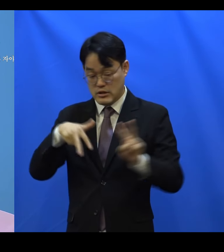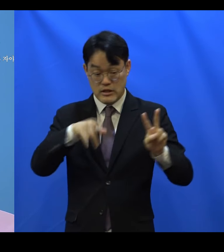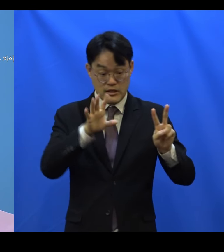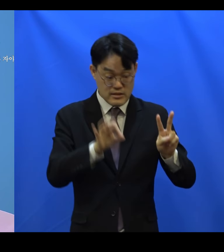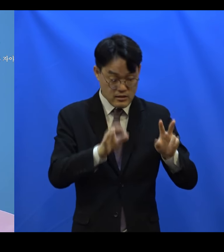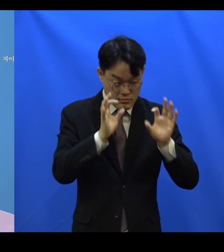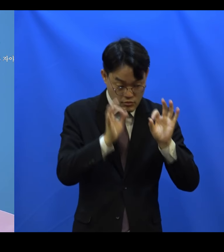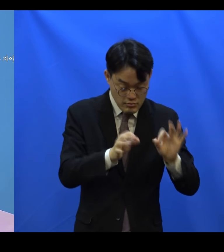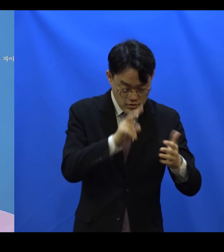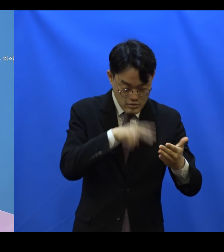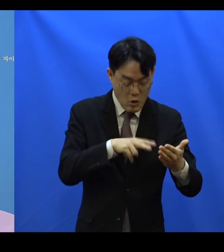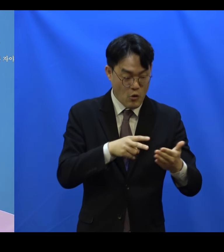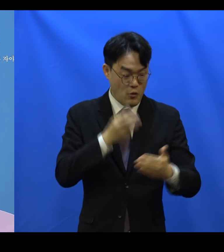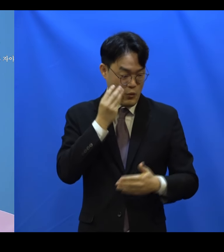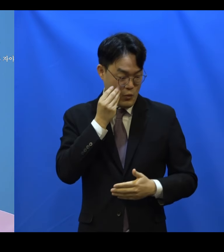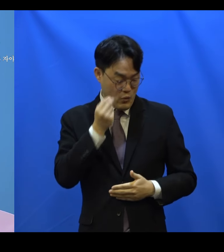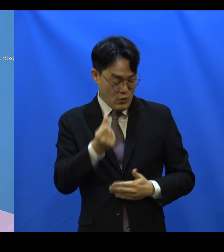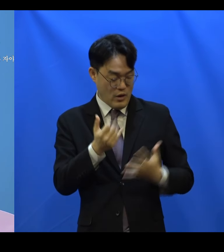알려진 내용들입니다.